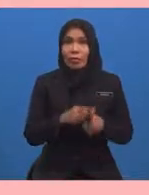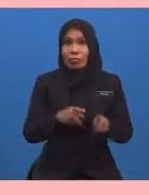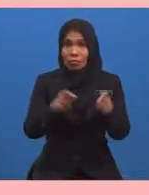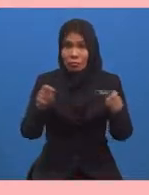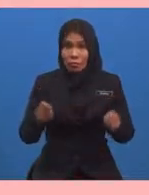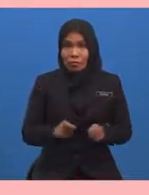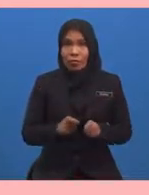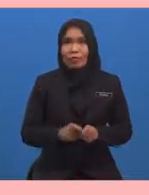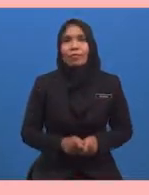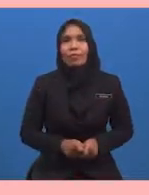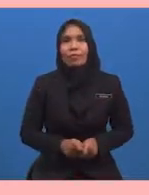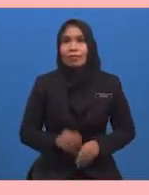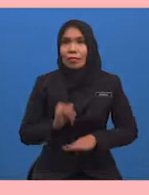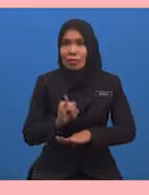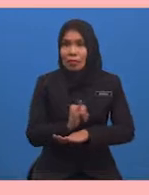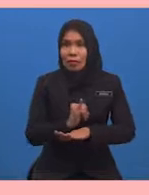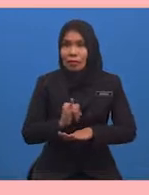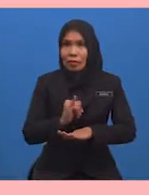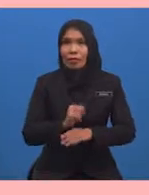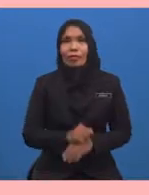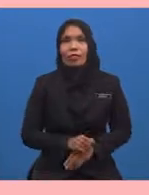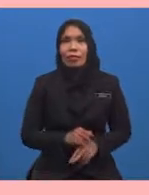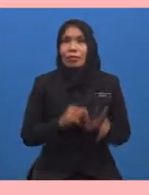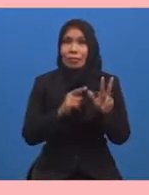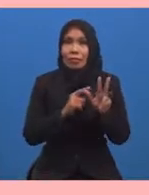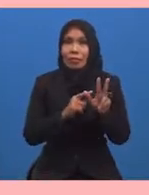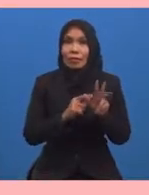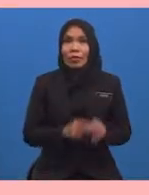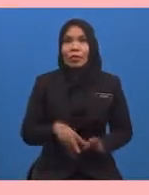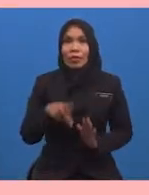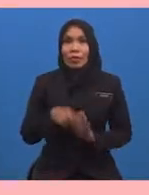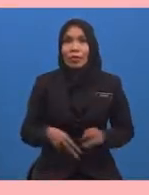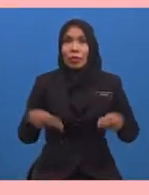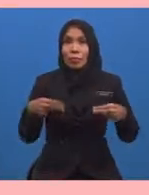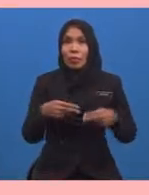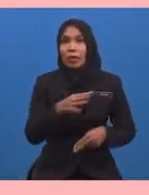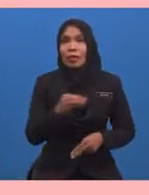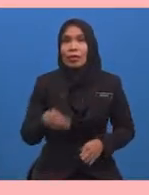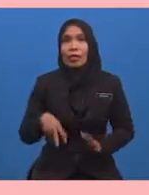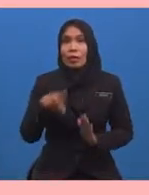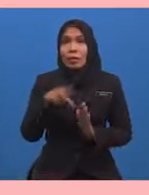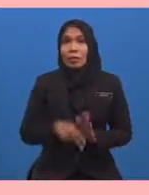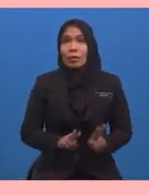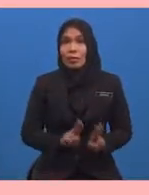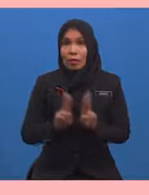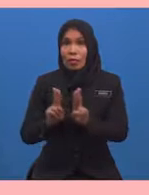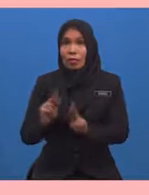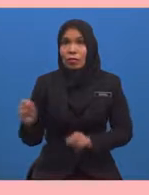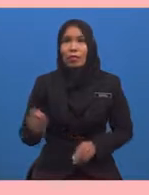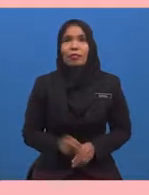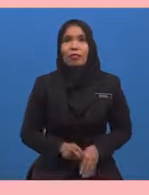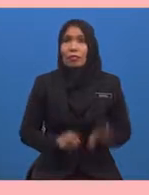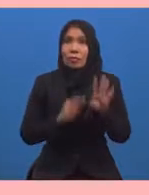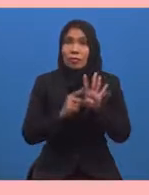kedua, perindustrian dan perdagangan, ketiga, perhubungan dan pengangkutan dan keempat,